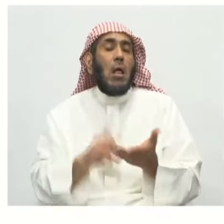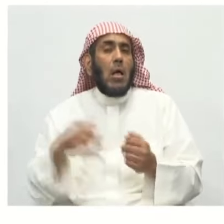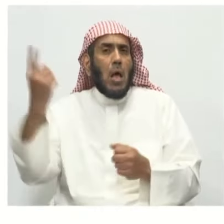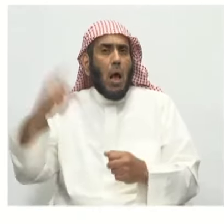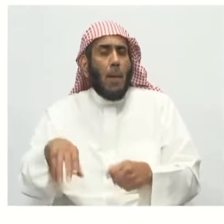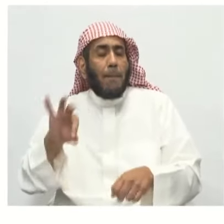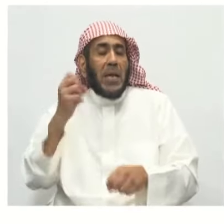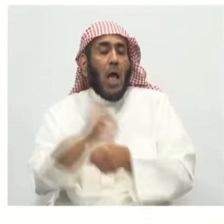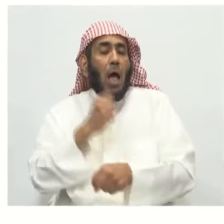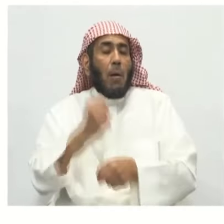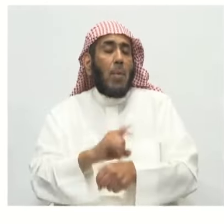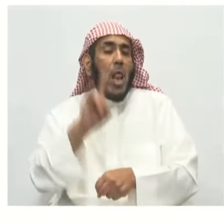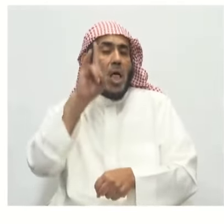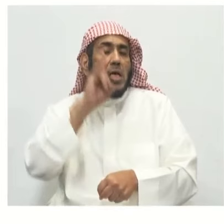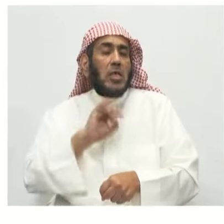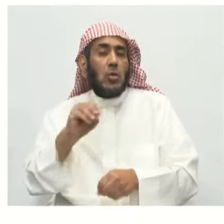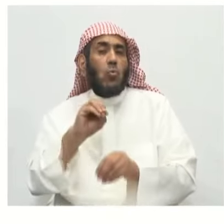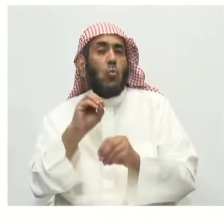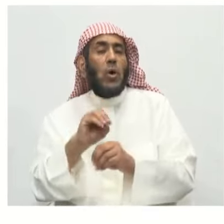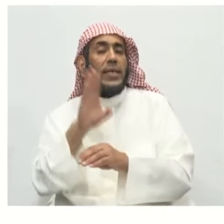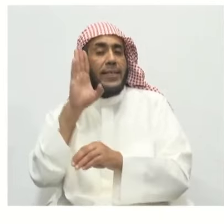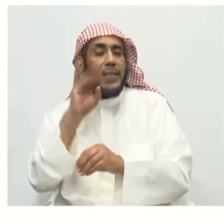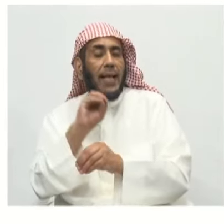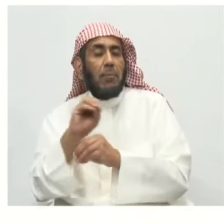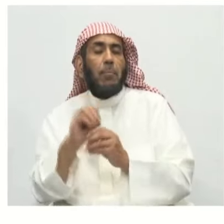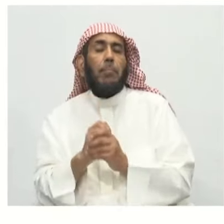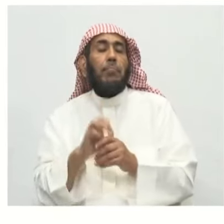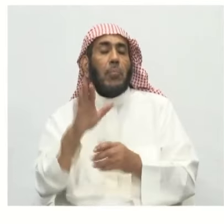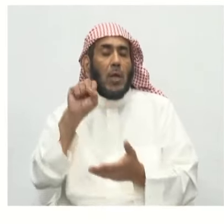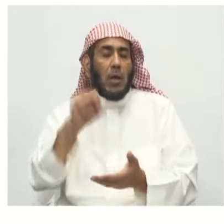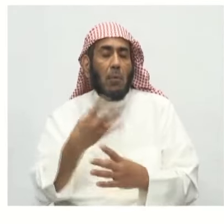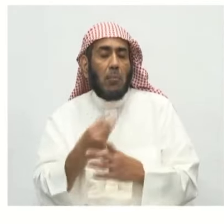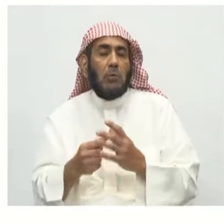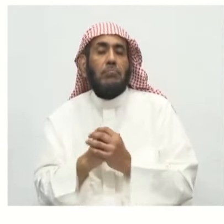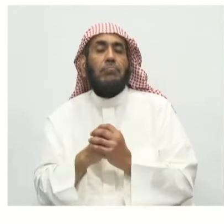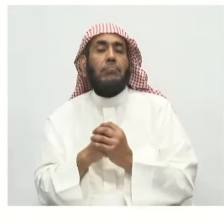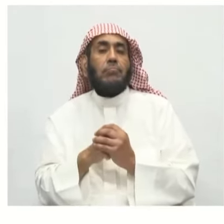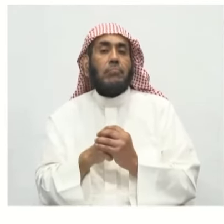عمل الشياطين وتعليمهم نعم يا ابناء